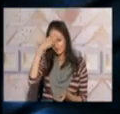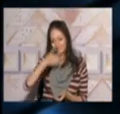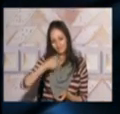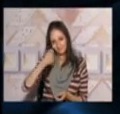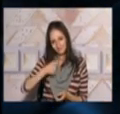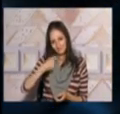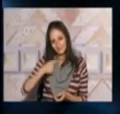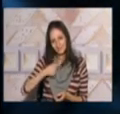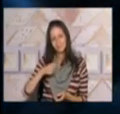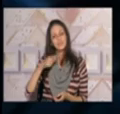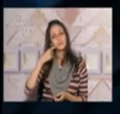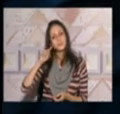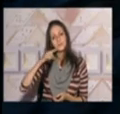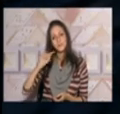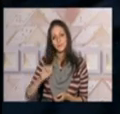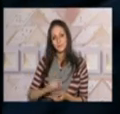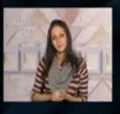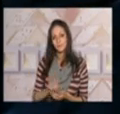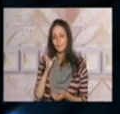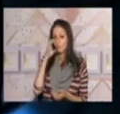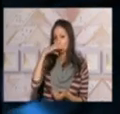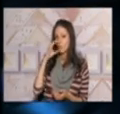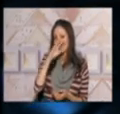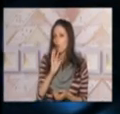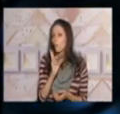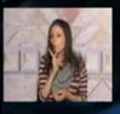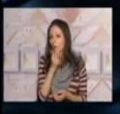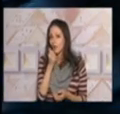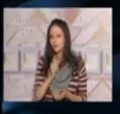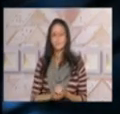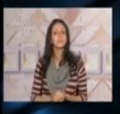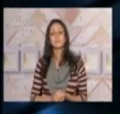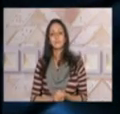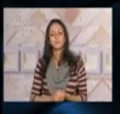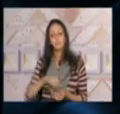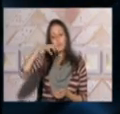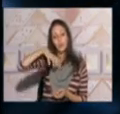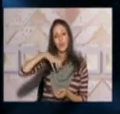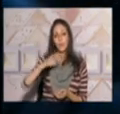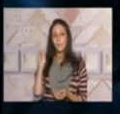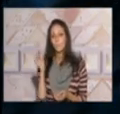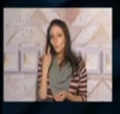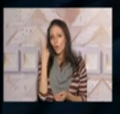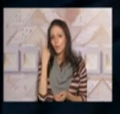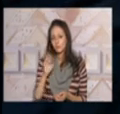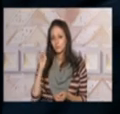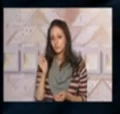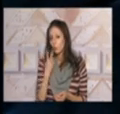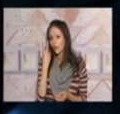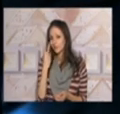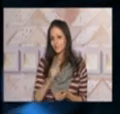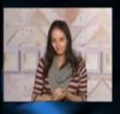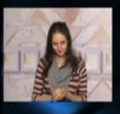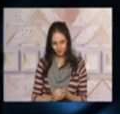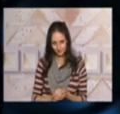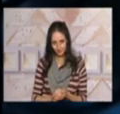في اسكندريه. طبعا القرى كلها من خارج القاهره، لان القريه الاولى الجعفره في اسوان هايل. ودي الحقيقه